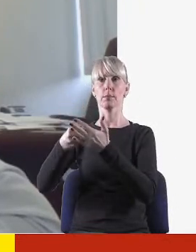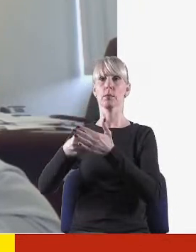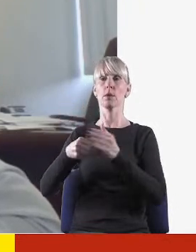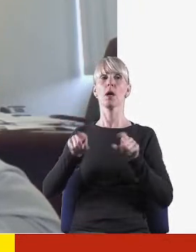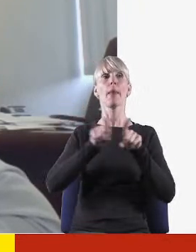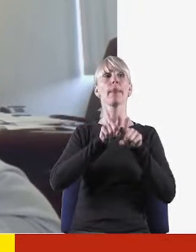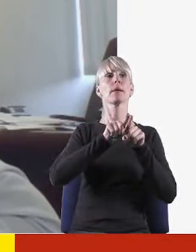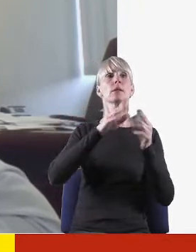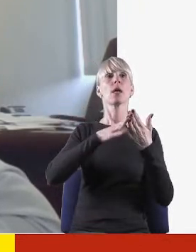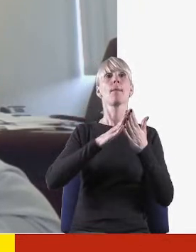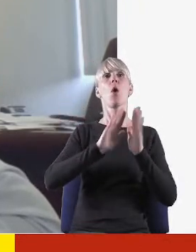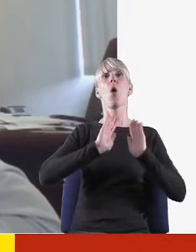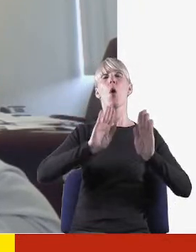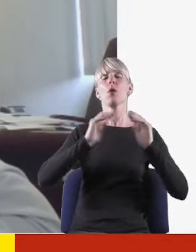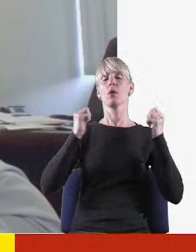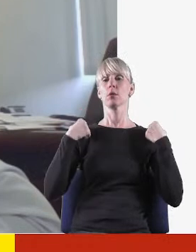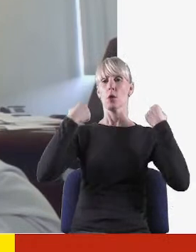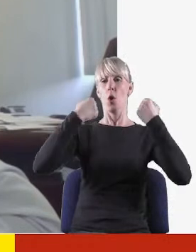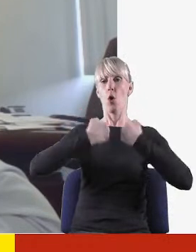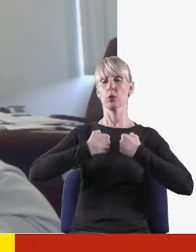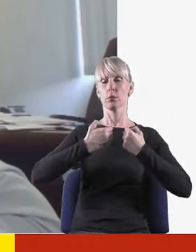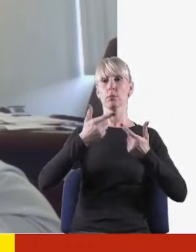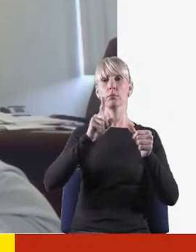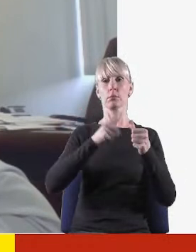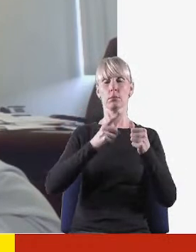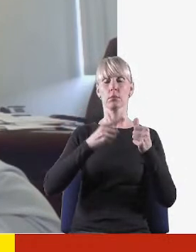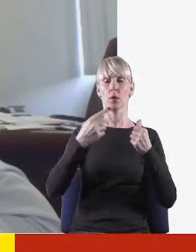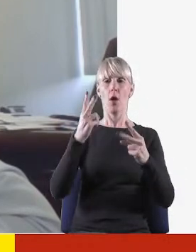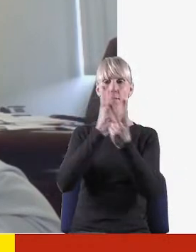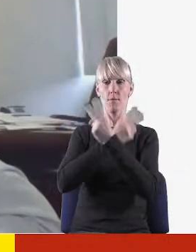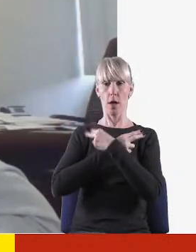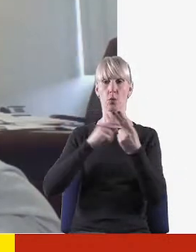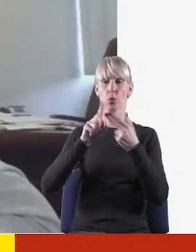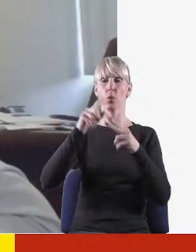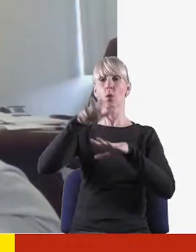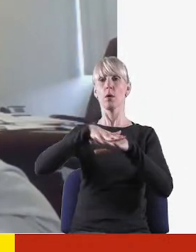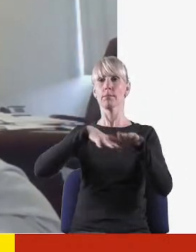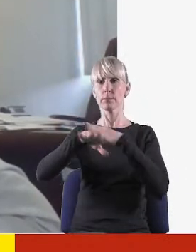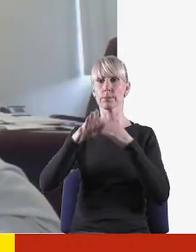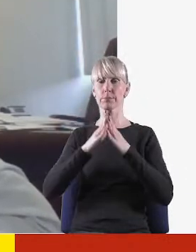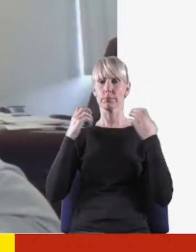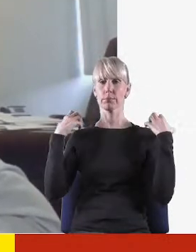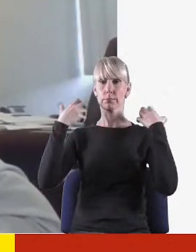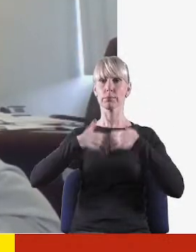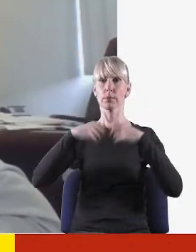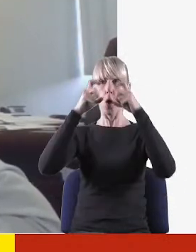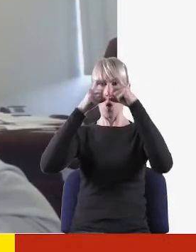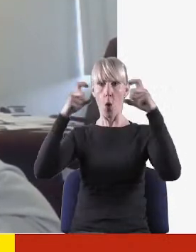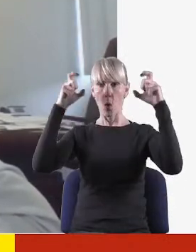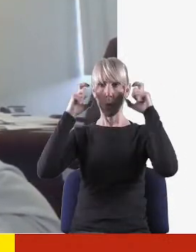osobistej, czyli rękawiczki, fartuchy, kombinezony, gogle.